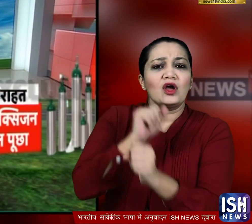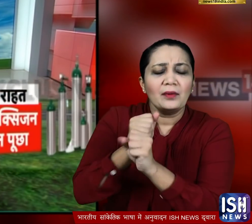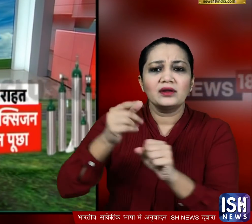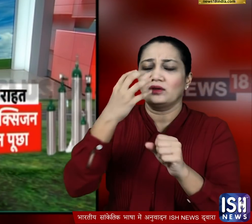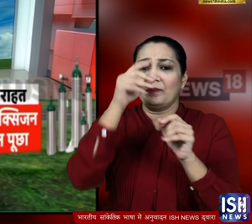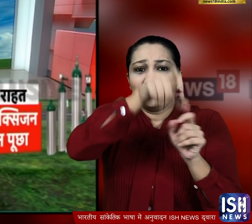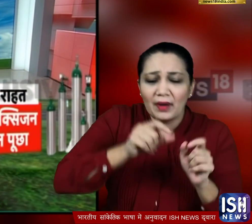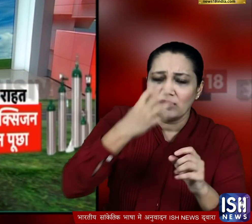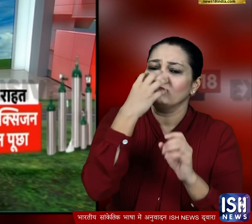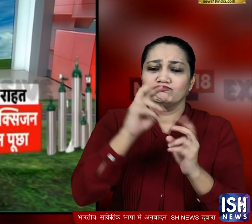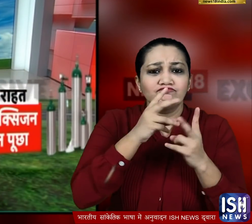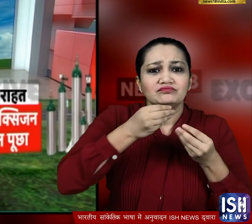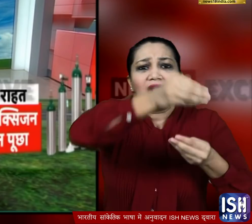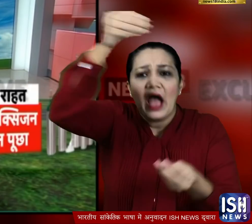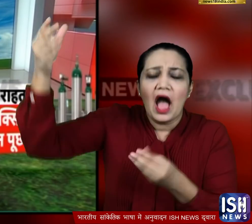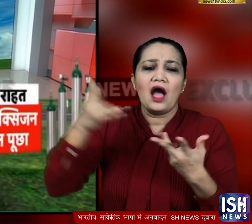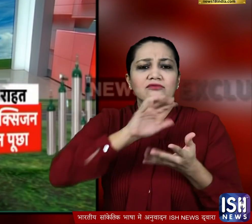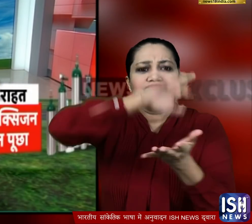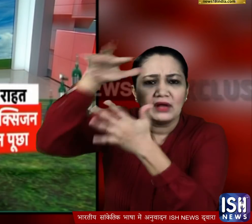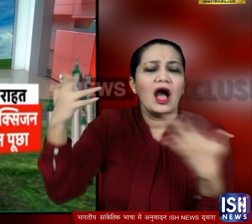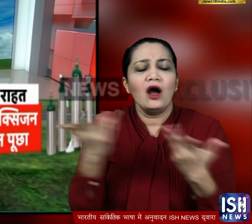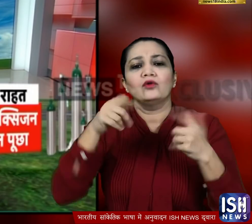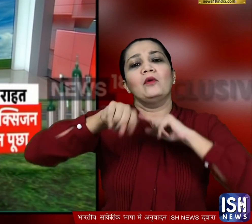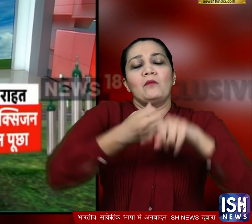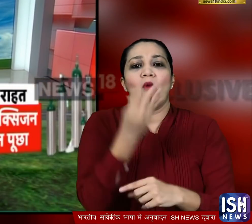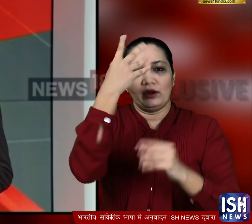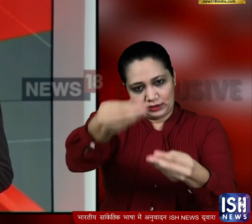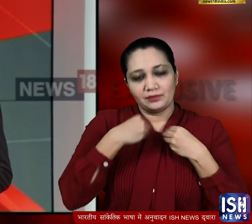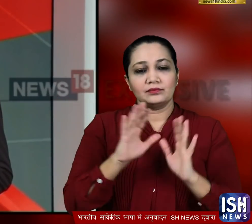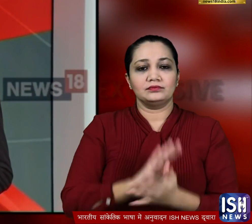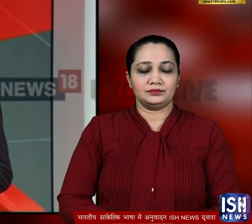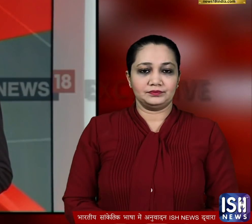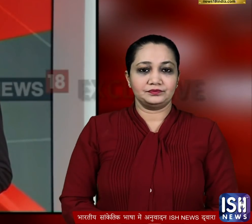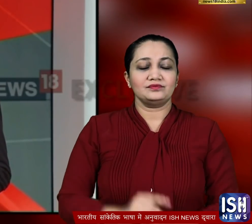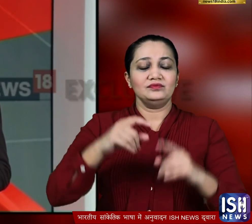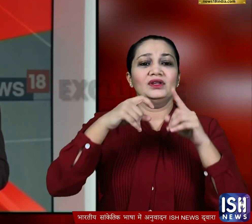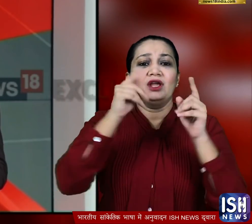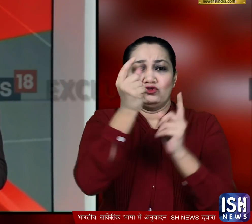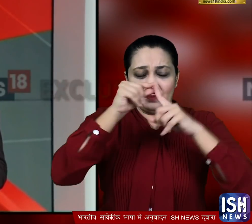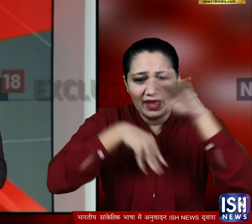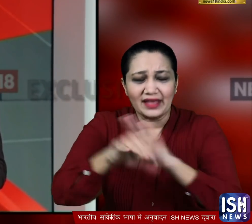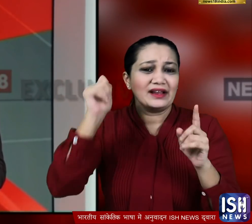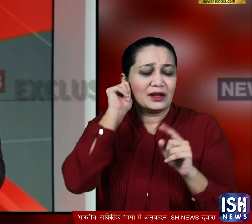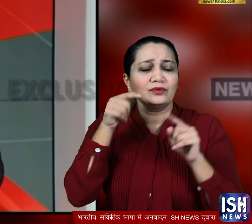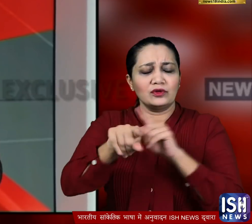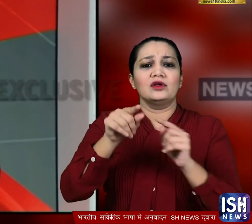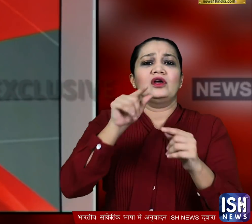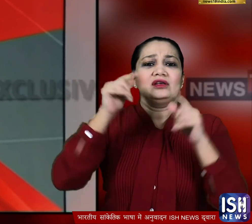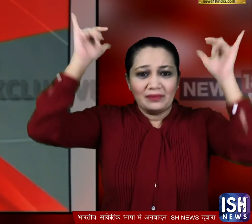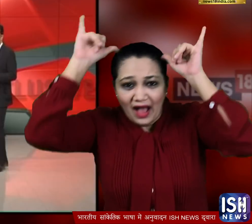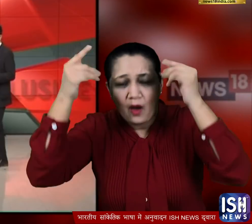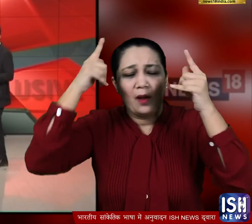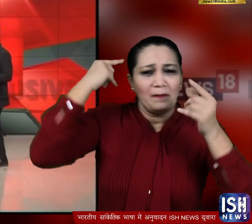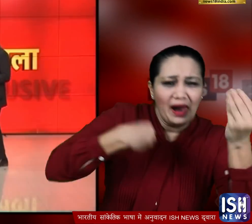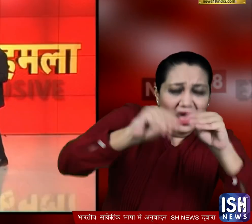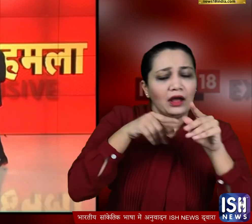लोगों तक ऑक्सीजन कैसे पहुंचाई जाएगी, इसका ब्यौरा सुबह तक सौंपने को कहा। यूपी के कानपुर में कुछ गो तस्करों ने पुलिस पर हमला करके फरार